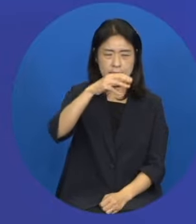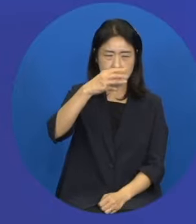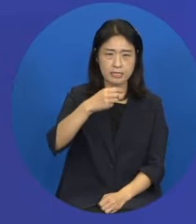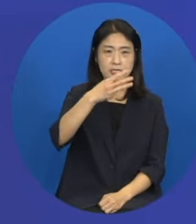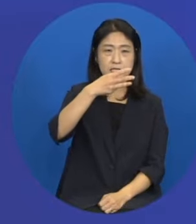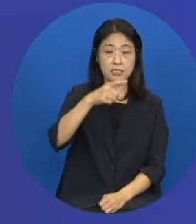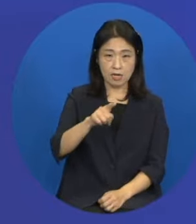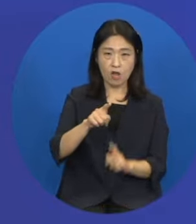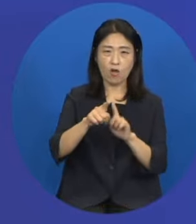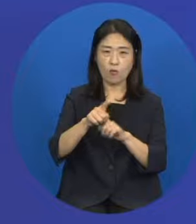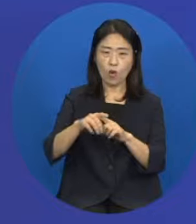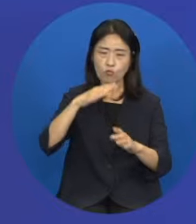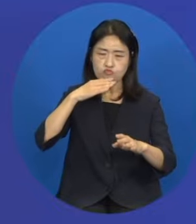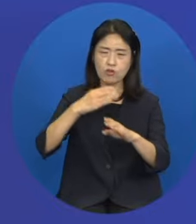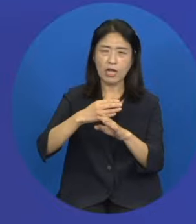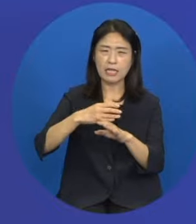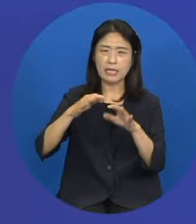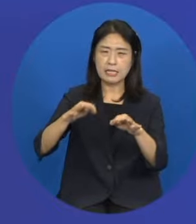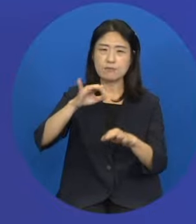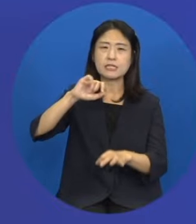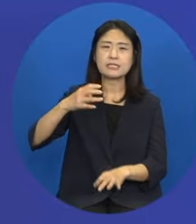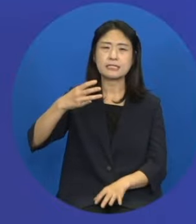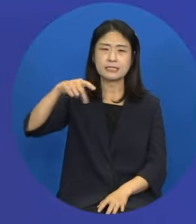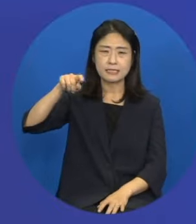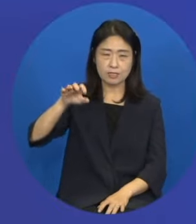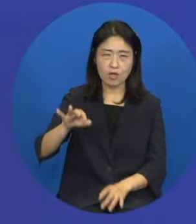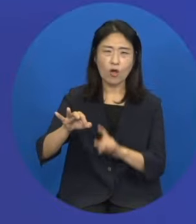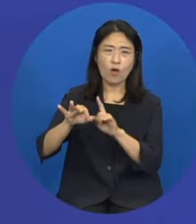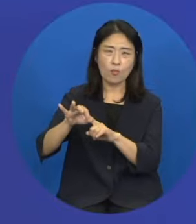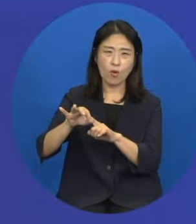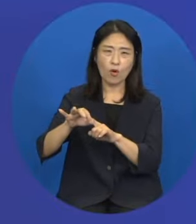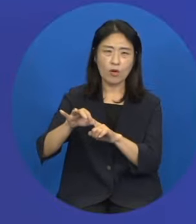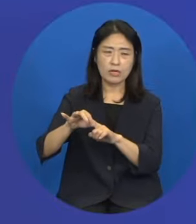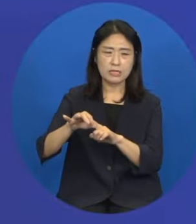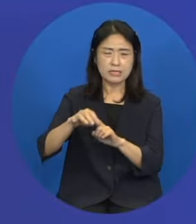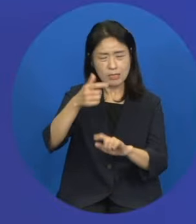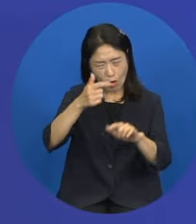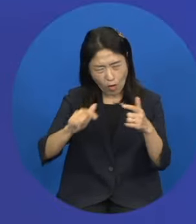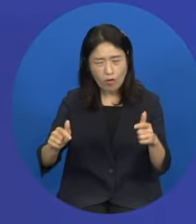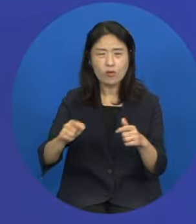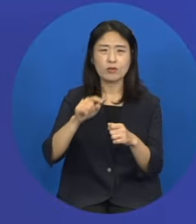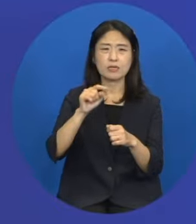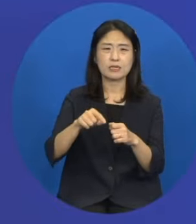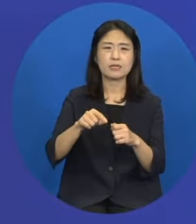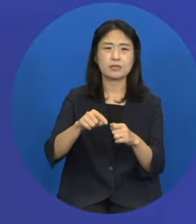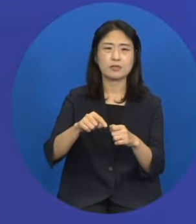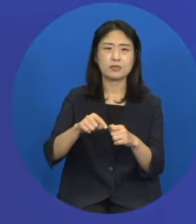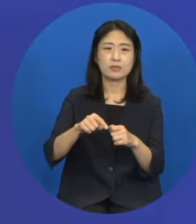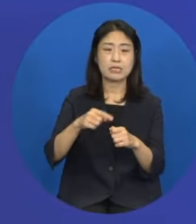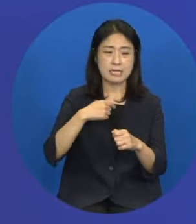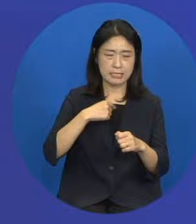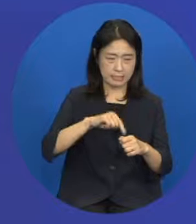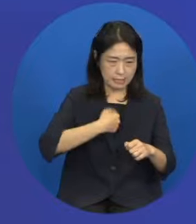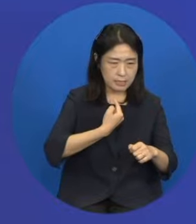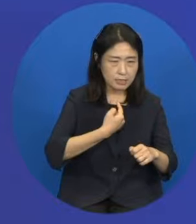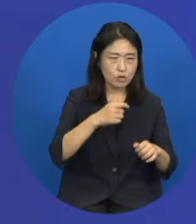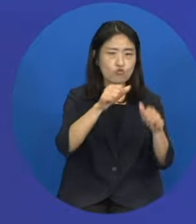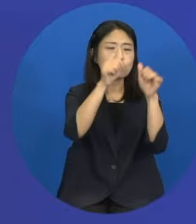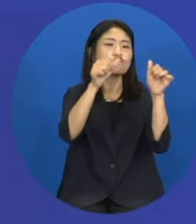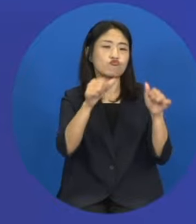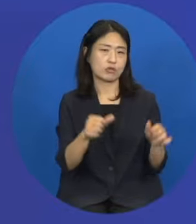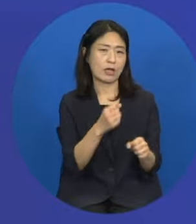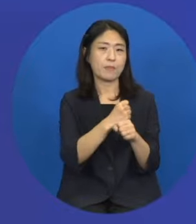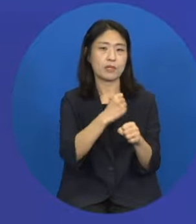김일성 부자나 기독교를 박해하고 크리스천들을 박해하면서 자신을 인간을 신격화하여